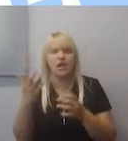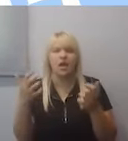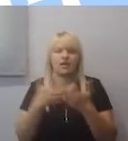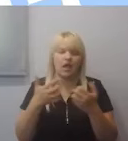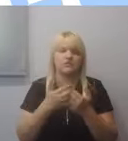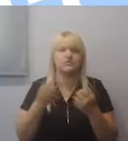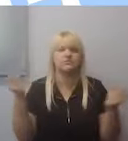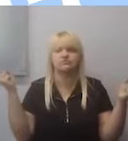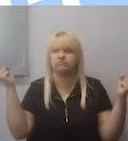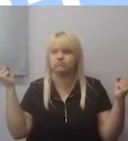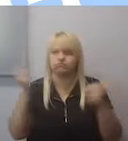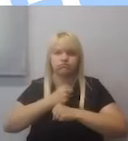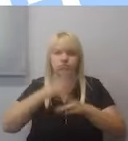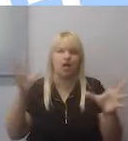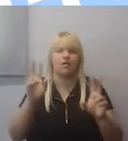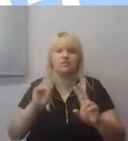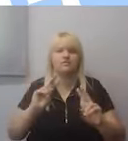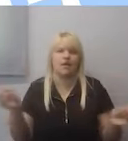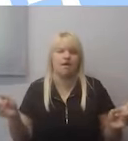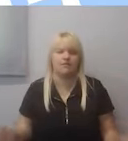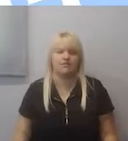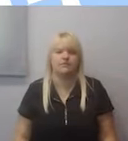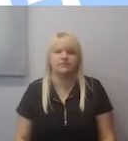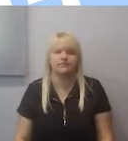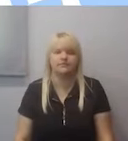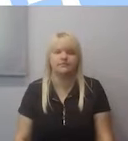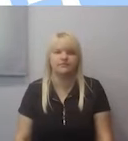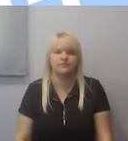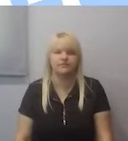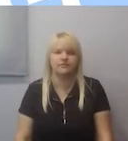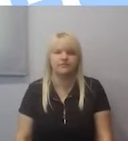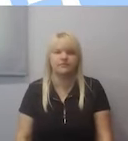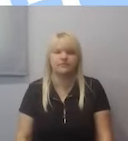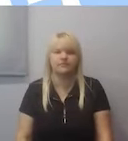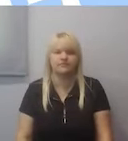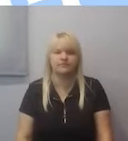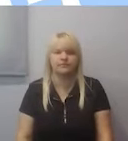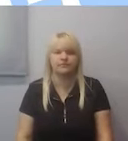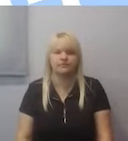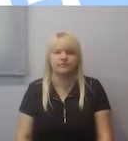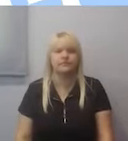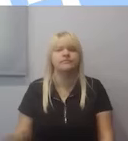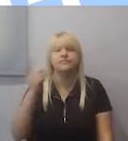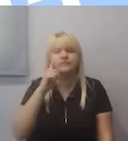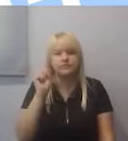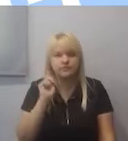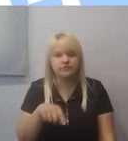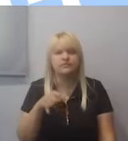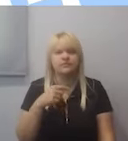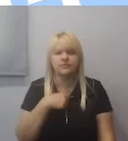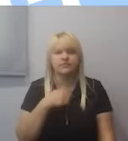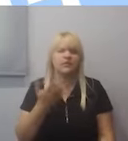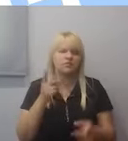un kā un nu jā protams es jau tagad varbūt bišķi par specifisku bet